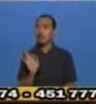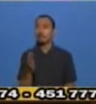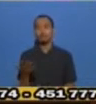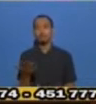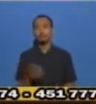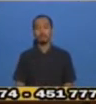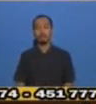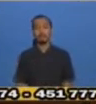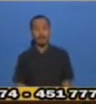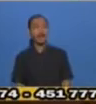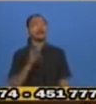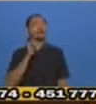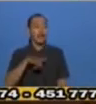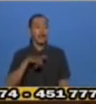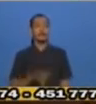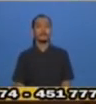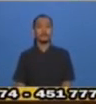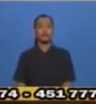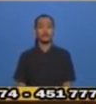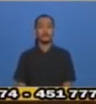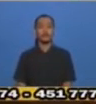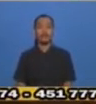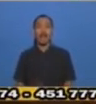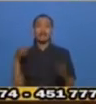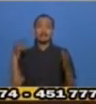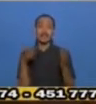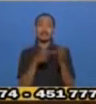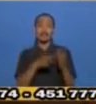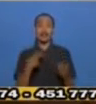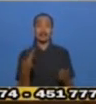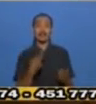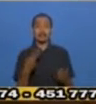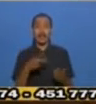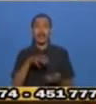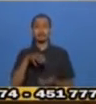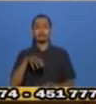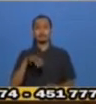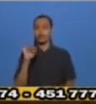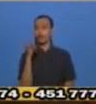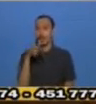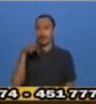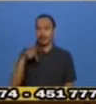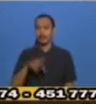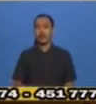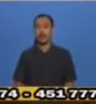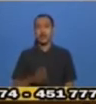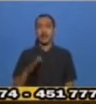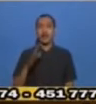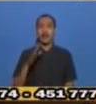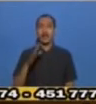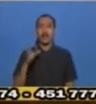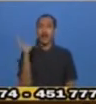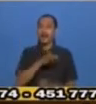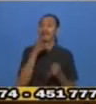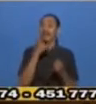Jadi termasuk semua sasaran kita di daerah istimewa Yogyakarta hari terakhir kemarin